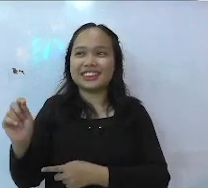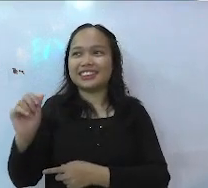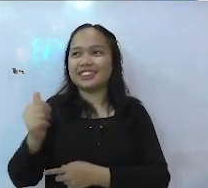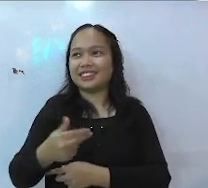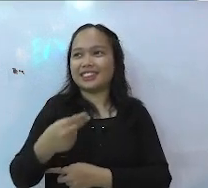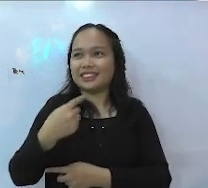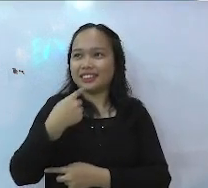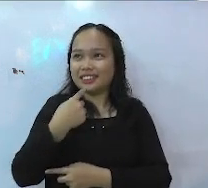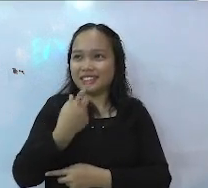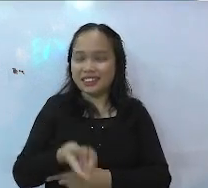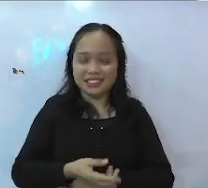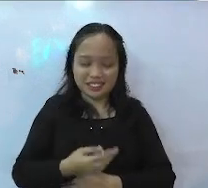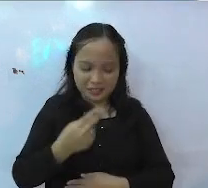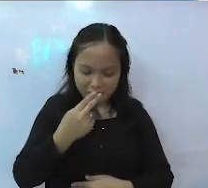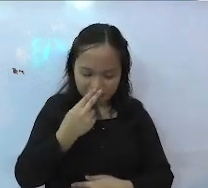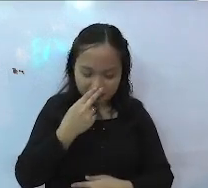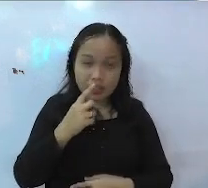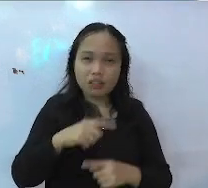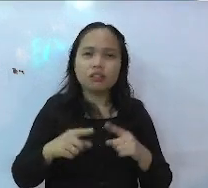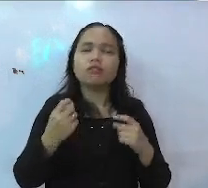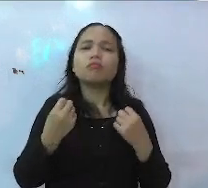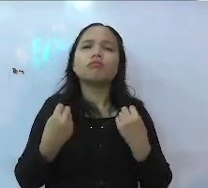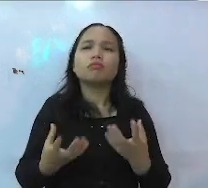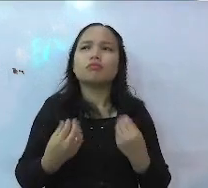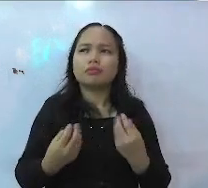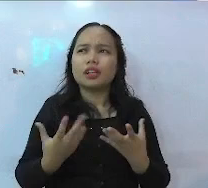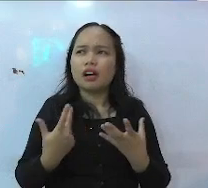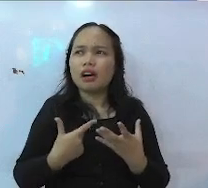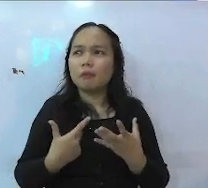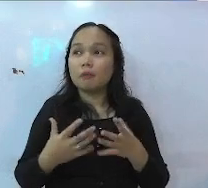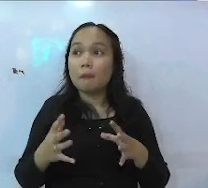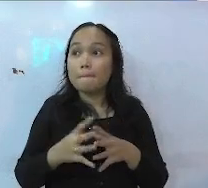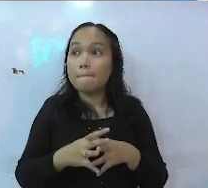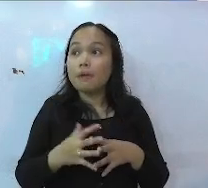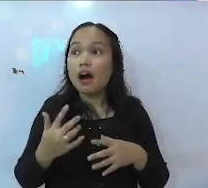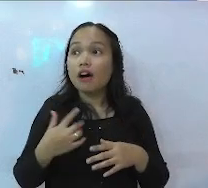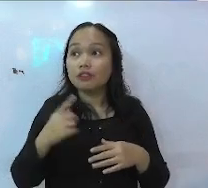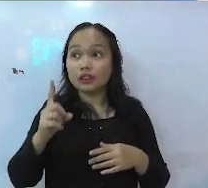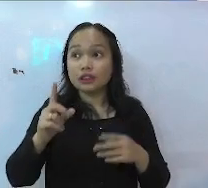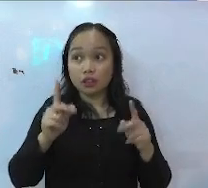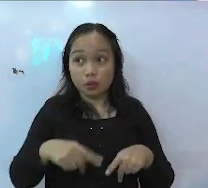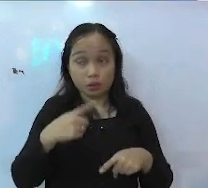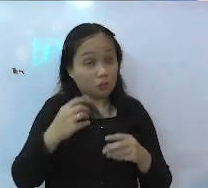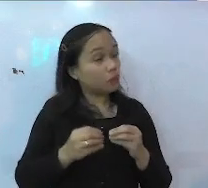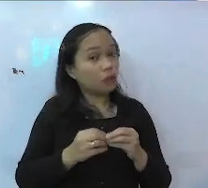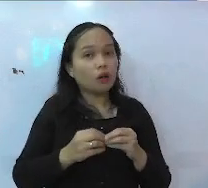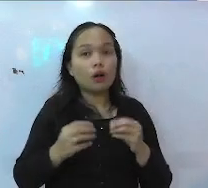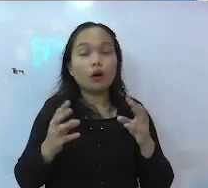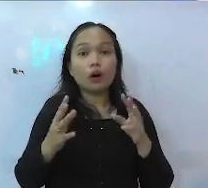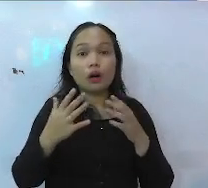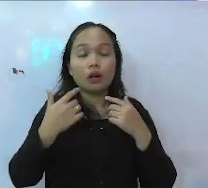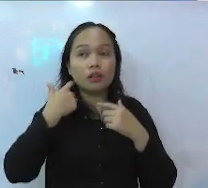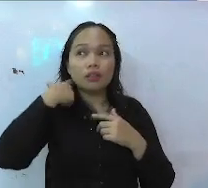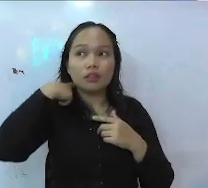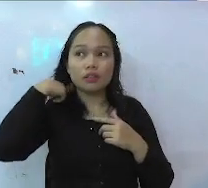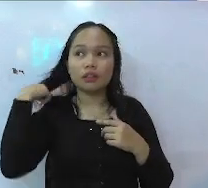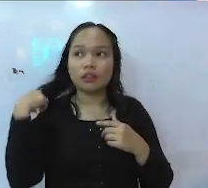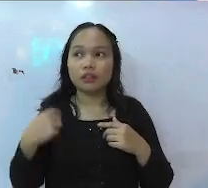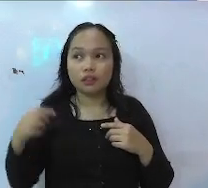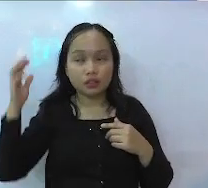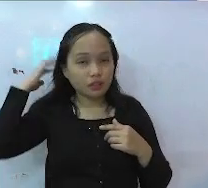ko yung gatas ng chita ininom niya alam mo Sir maraming may lumabas na mas mabilis sa kanya e which is on his very last race